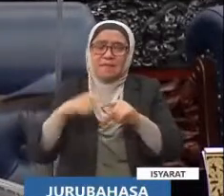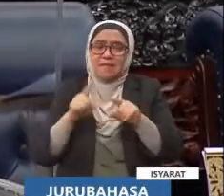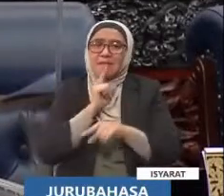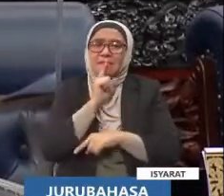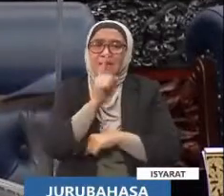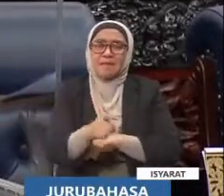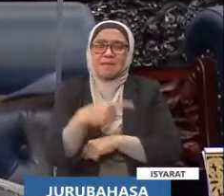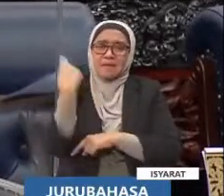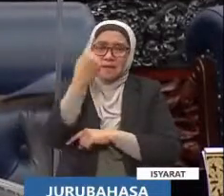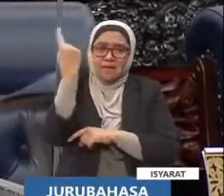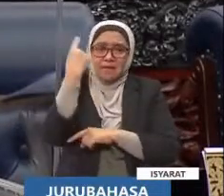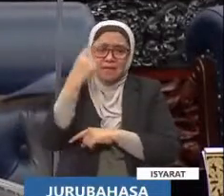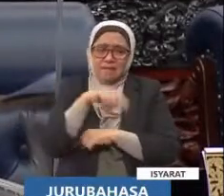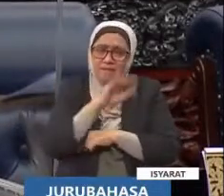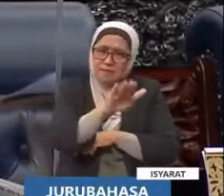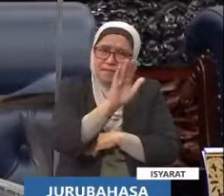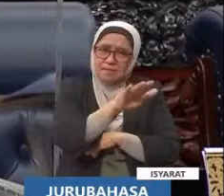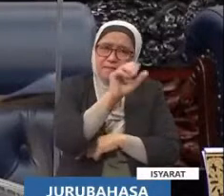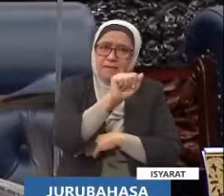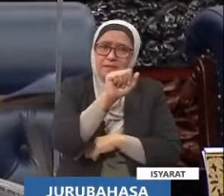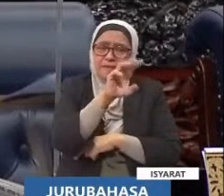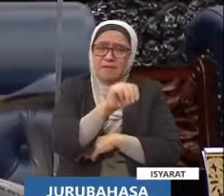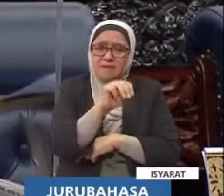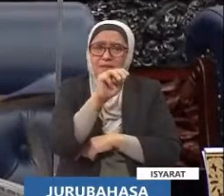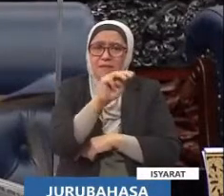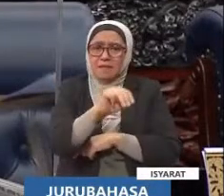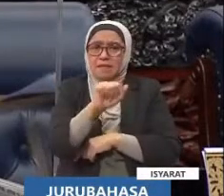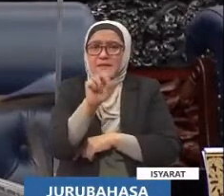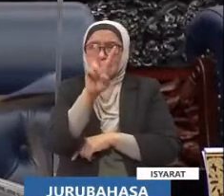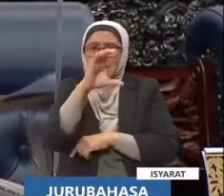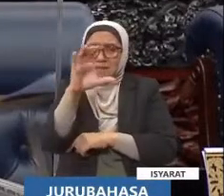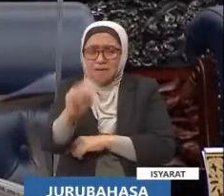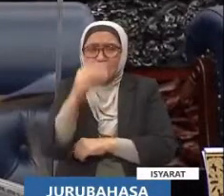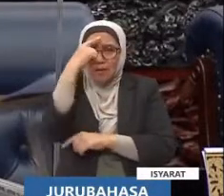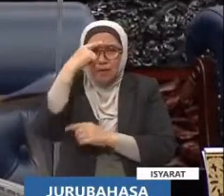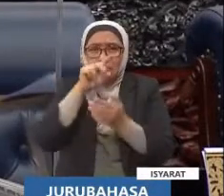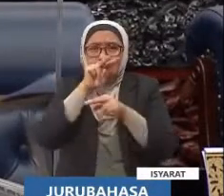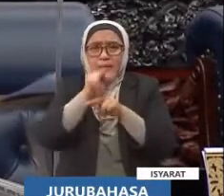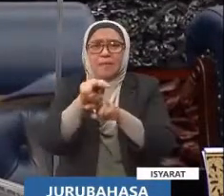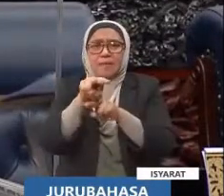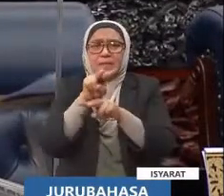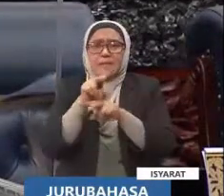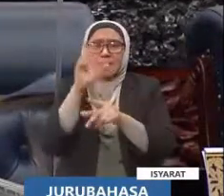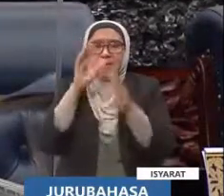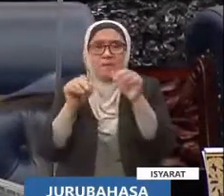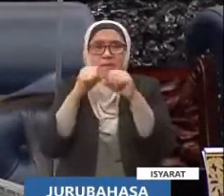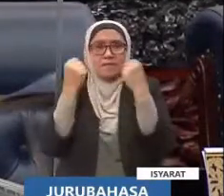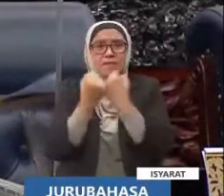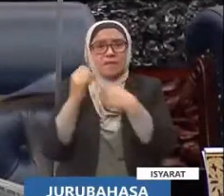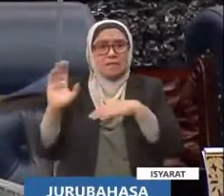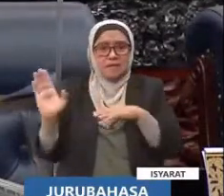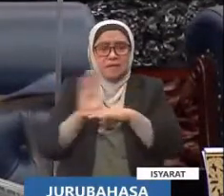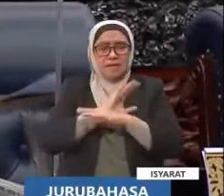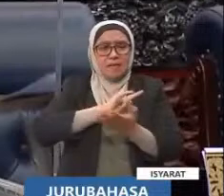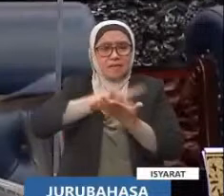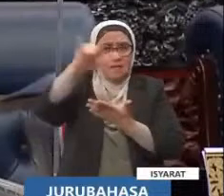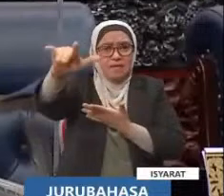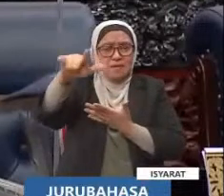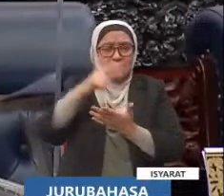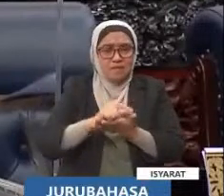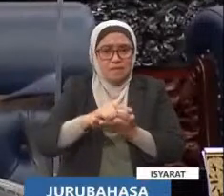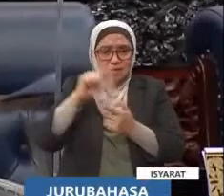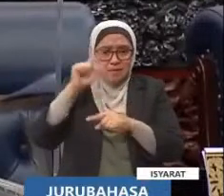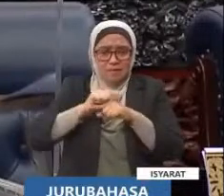meminta maqom yang merupakan satu badan bebas memantau kalaulah Syarikat penerbangan mereka mengenalkan